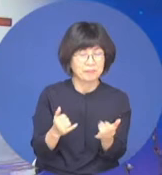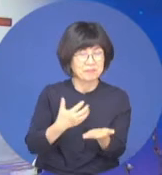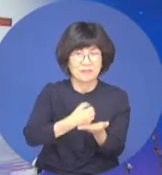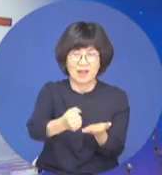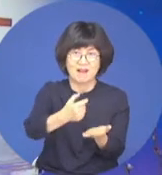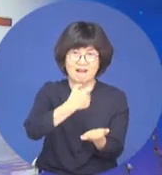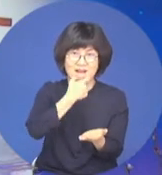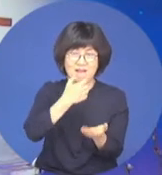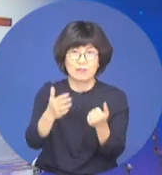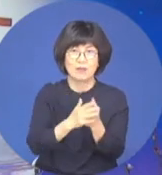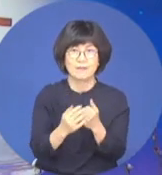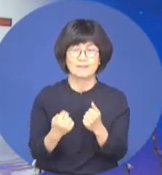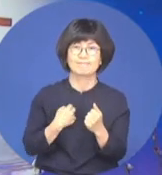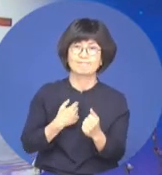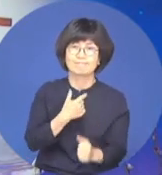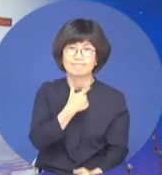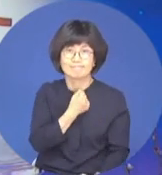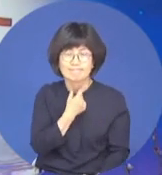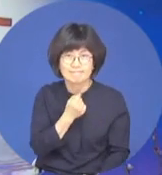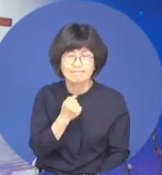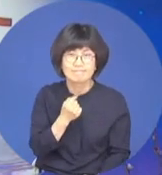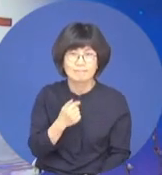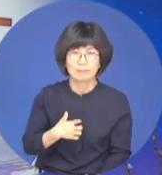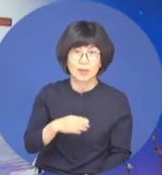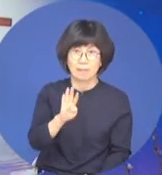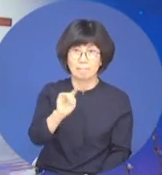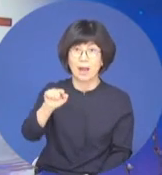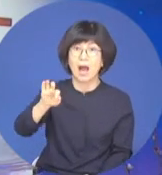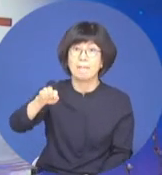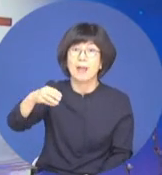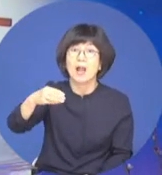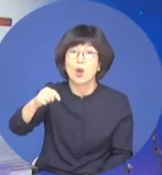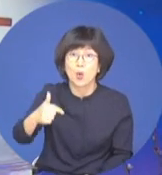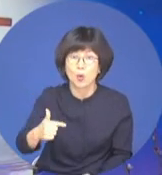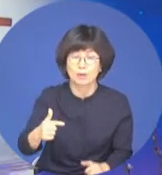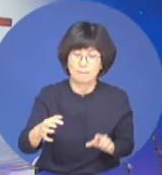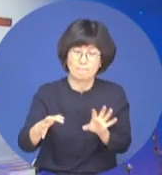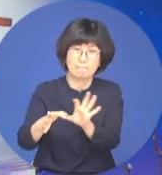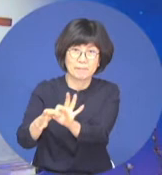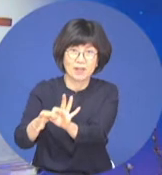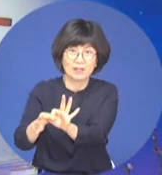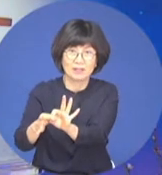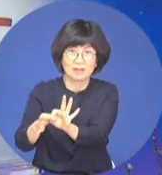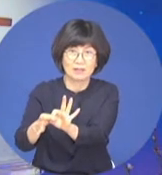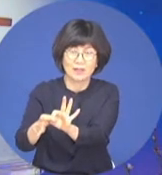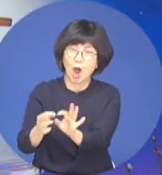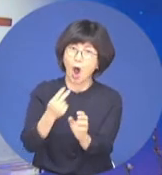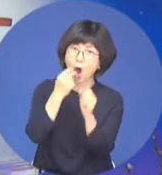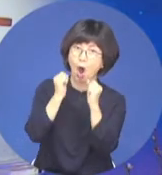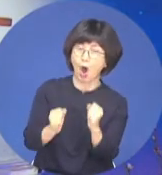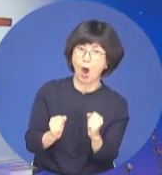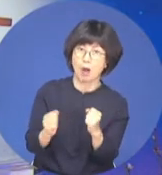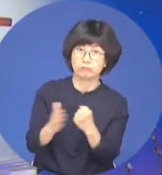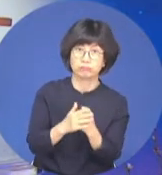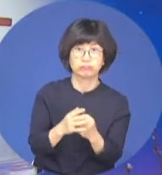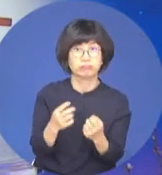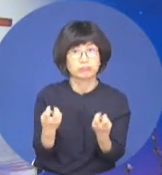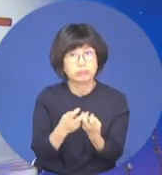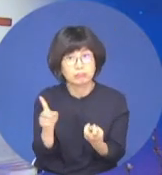바벨론의 아수르의 애굽에 줄을 대면서 자기의 생존을 추구하고 그러려면 돈을 갖다 줘야 되잖아요.